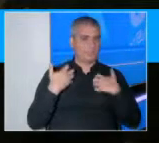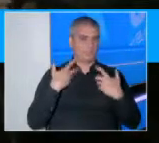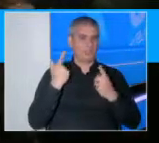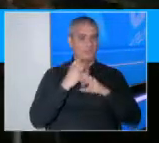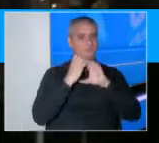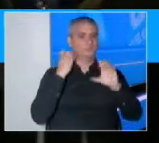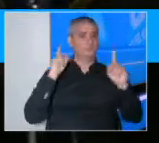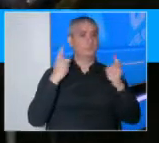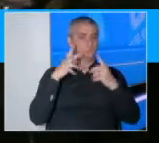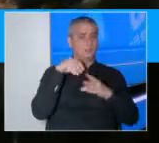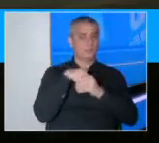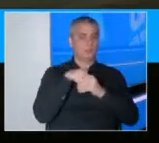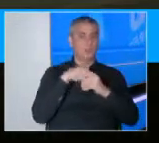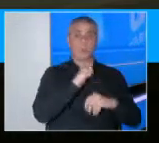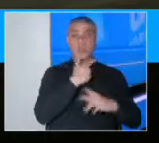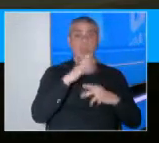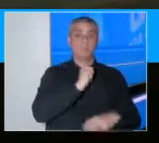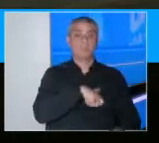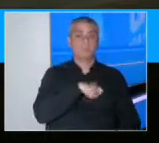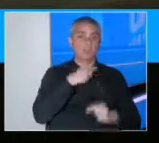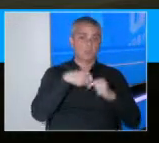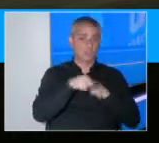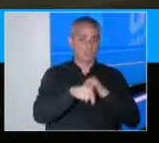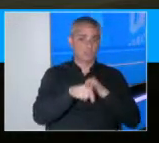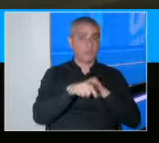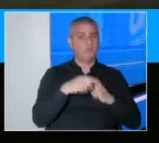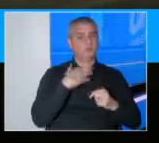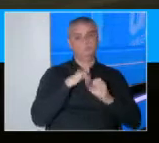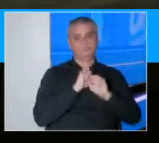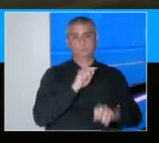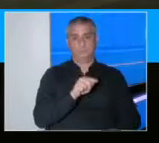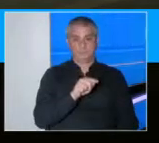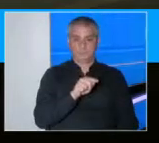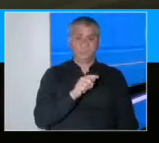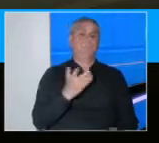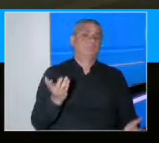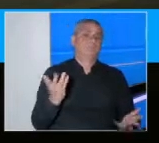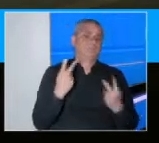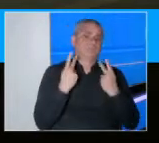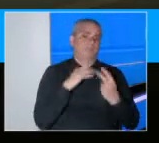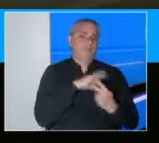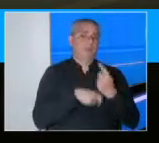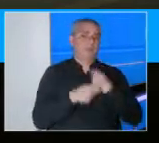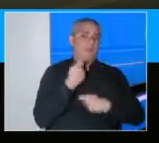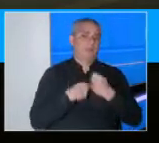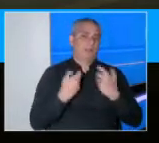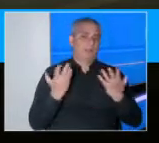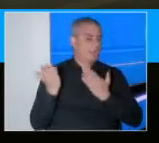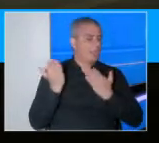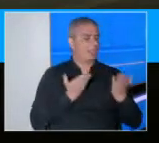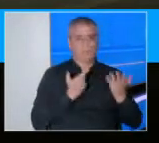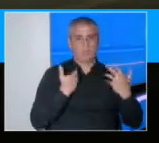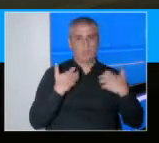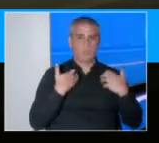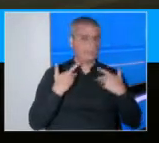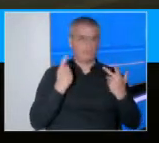מסעיות מוזיקה וזה, וזה חלק מהעיריות, רוב העיריות גם השנה דוגלות בזה, כי זה משתלם להם כלכלית. להזמין, אתה יודע,